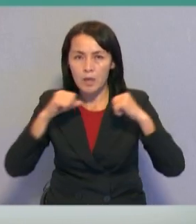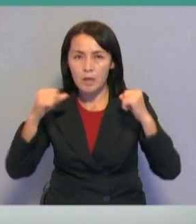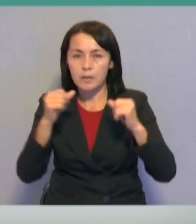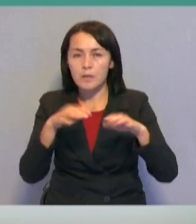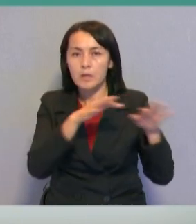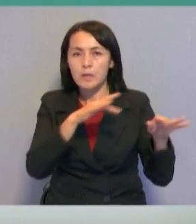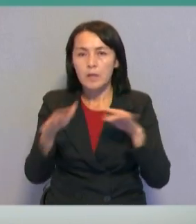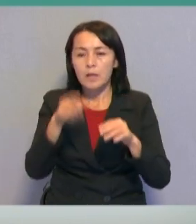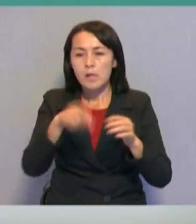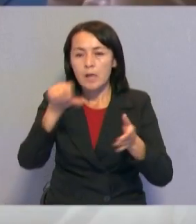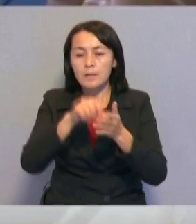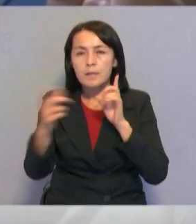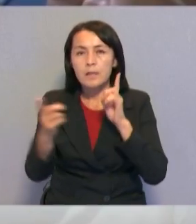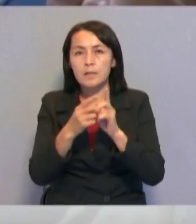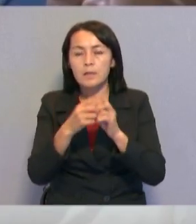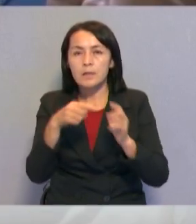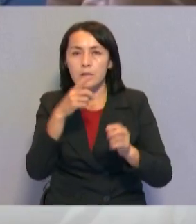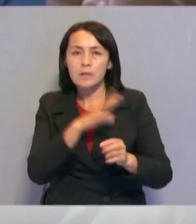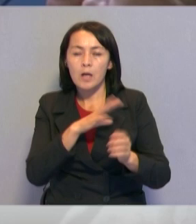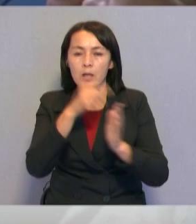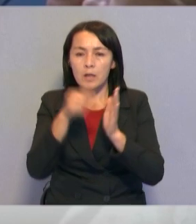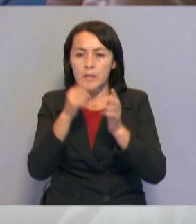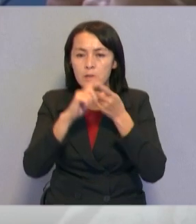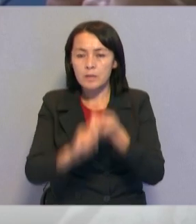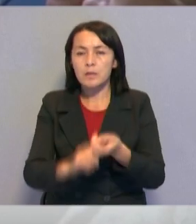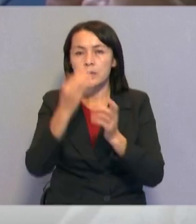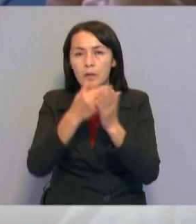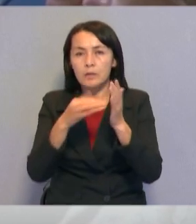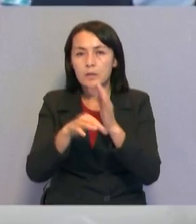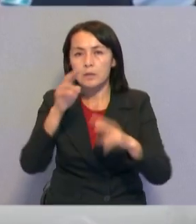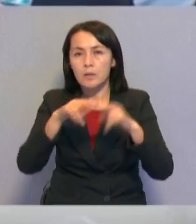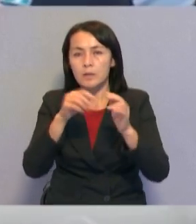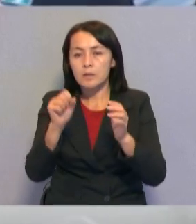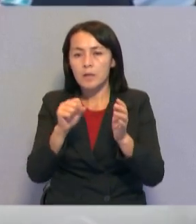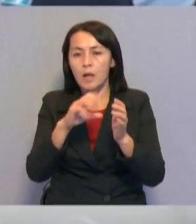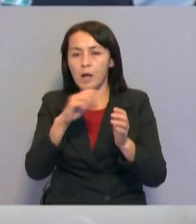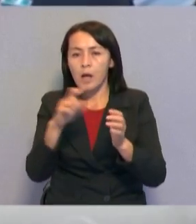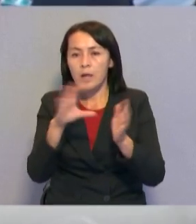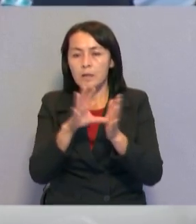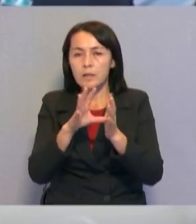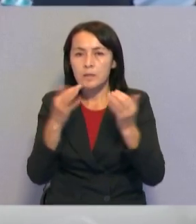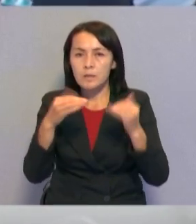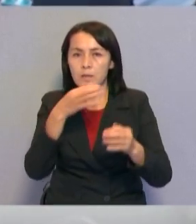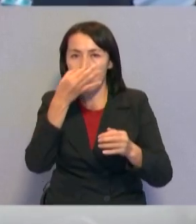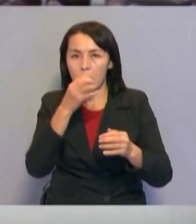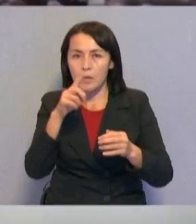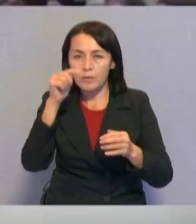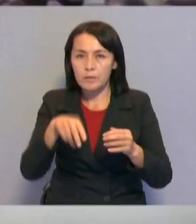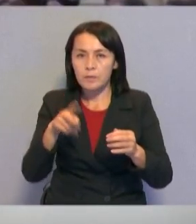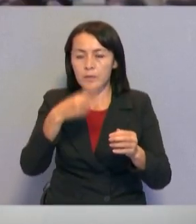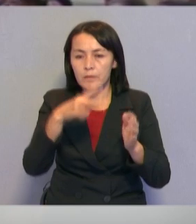общественных деятелей на встрече обсуждались вопросы связанные с референдумом по строительству атомной электростанции в частности было отмечено что с